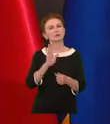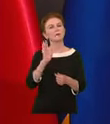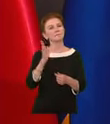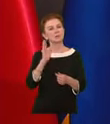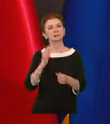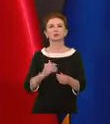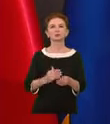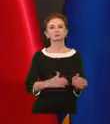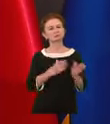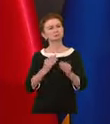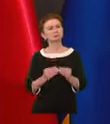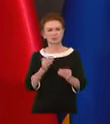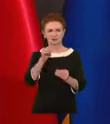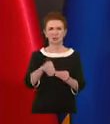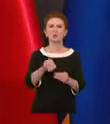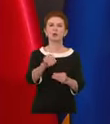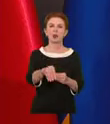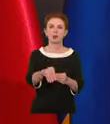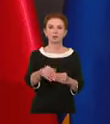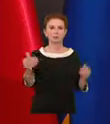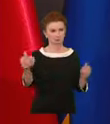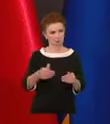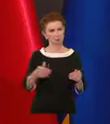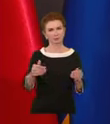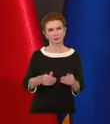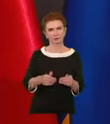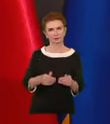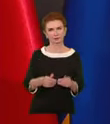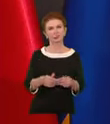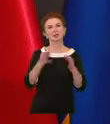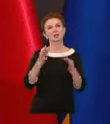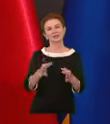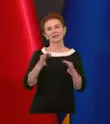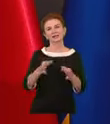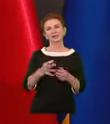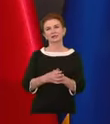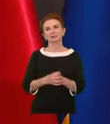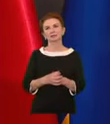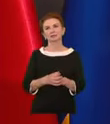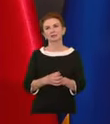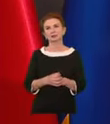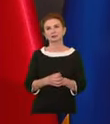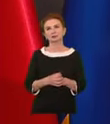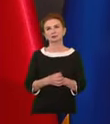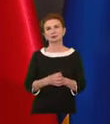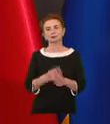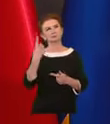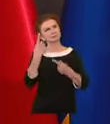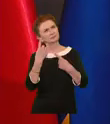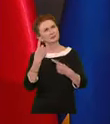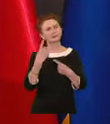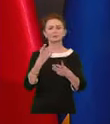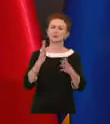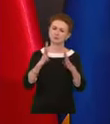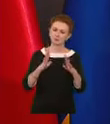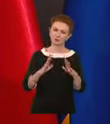kolejnych etapach umożliwiane. Na dzień dzisiejszy podchodzimy do tego bardzo w